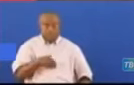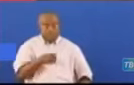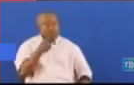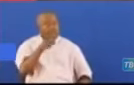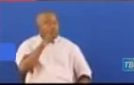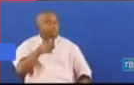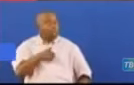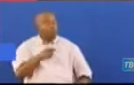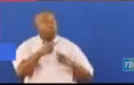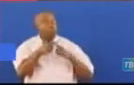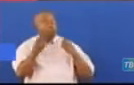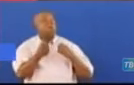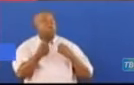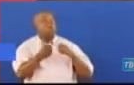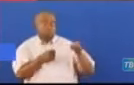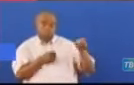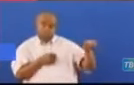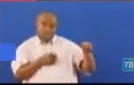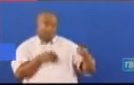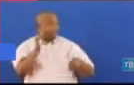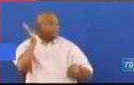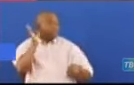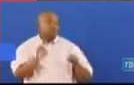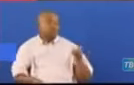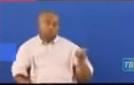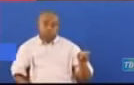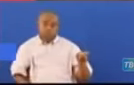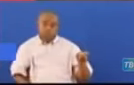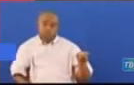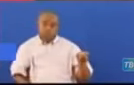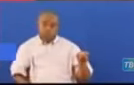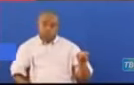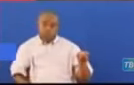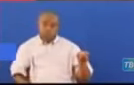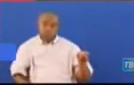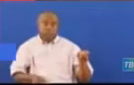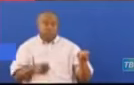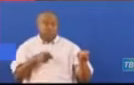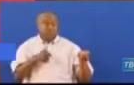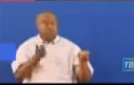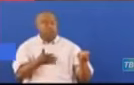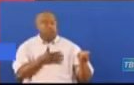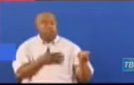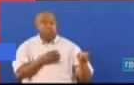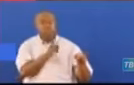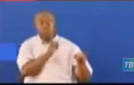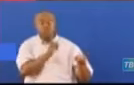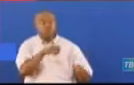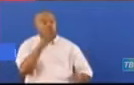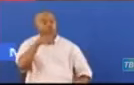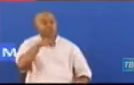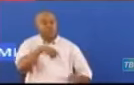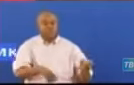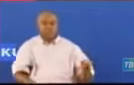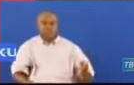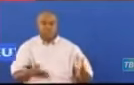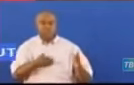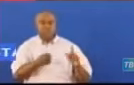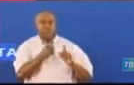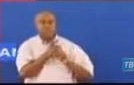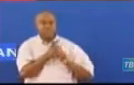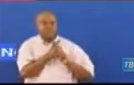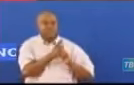yangu Askofu Gwajima anisikilize, kwa sababu na mimi kama mdogo wangu Ditopila alivyosema, sio mnafiki. Nilimfuata